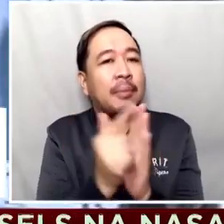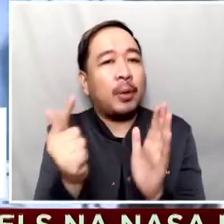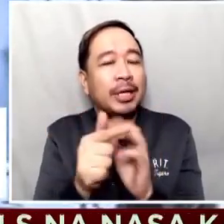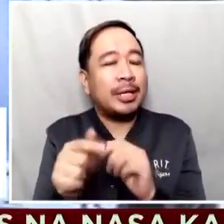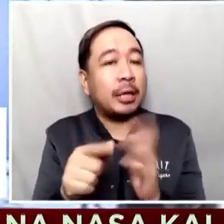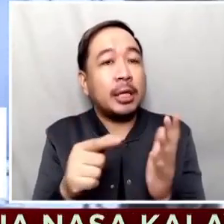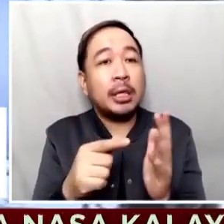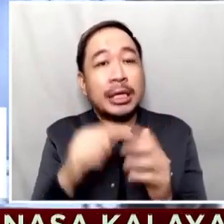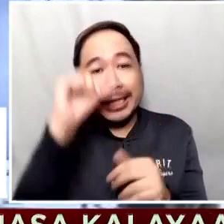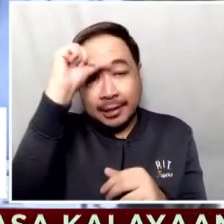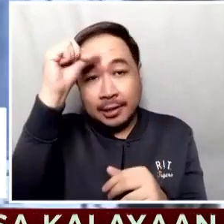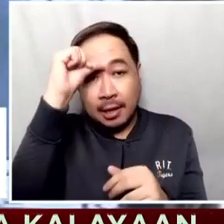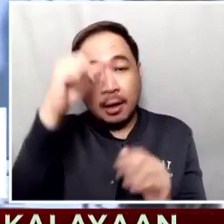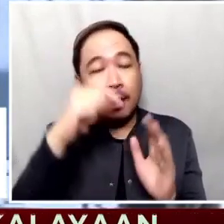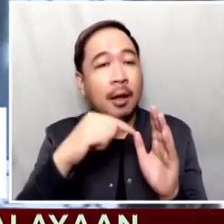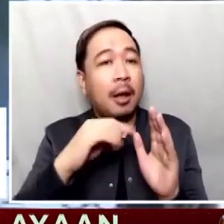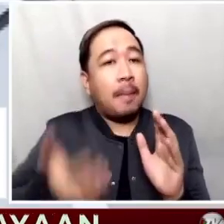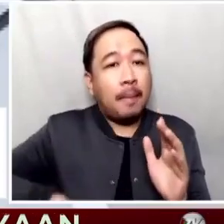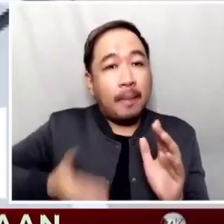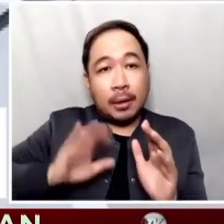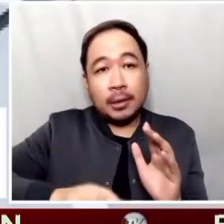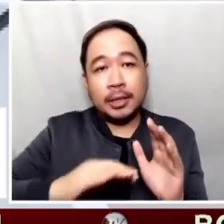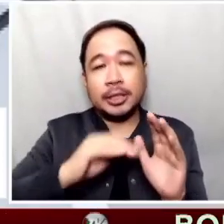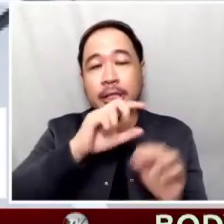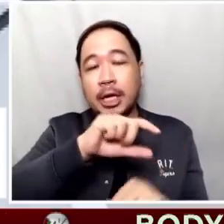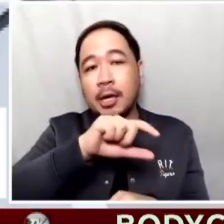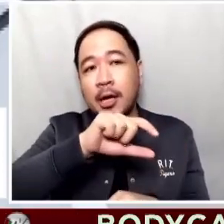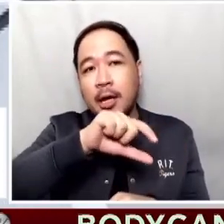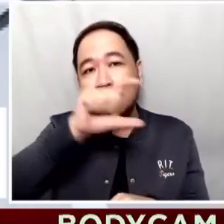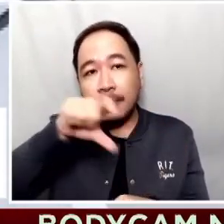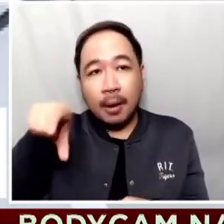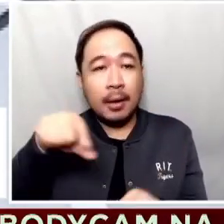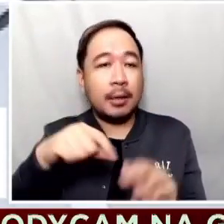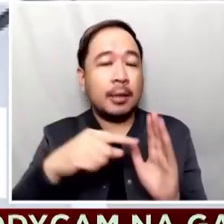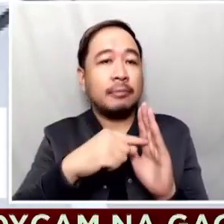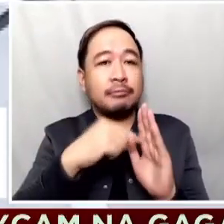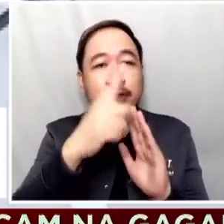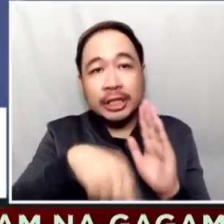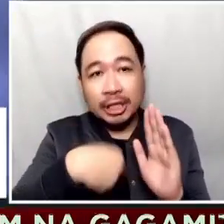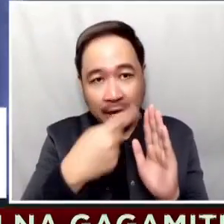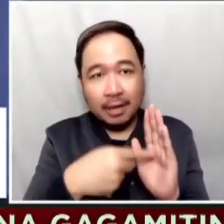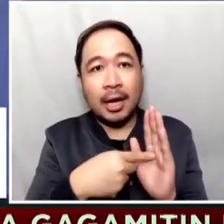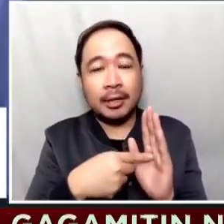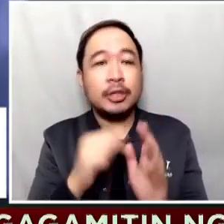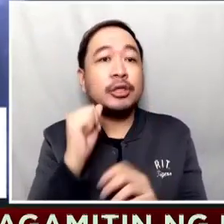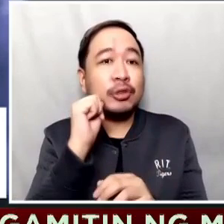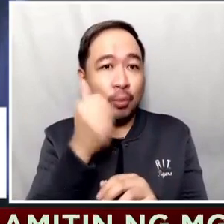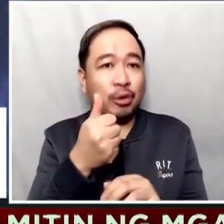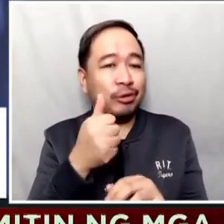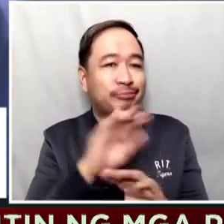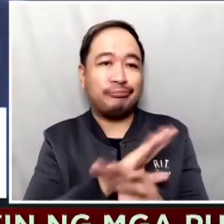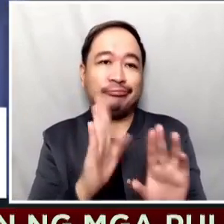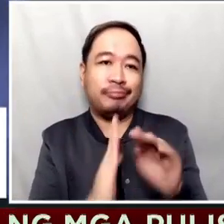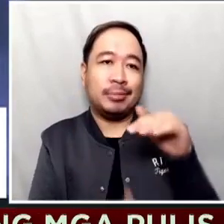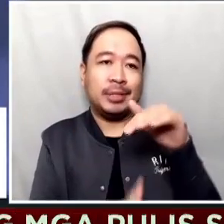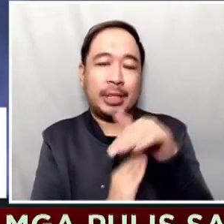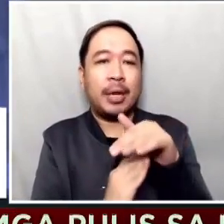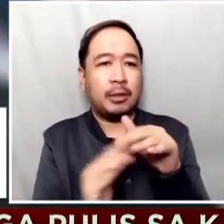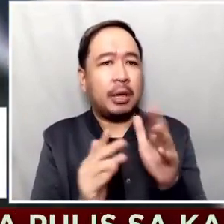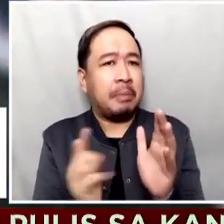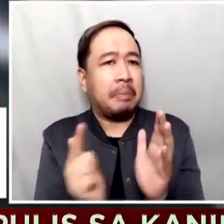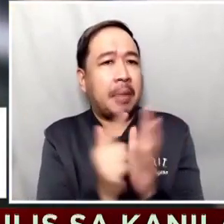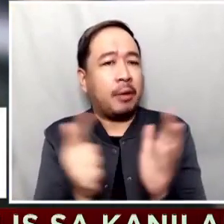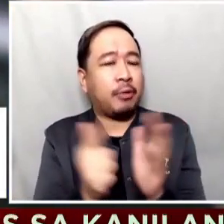Nepal, Pakistan at Sri Lanka. Bukas, Mayo 14, mapapaso na ang travel ban sa mga naturang bansa na ipinatupad noong